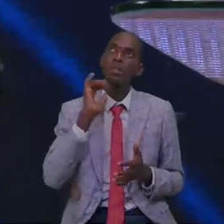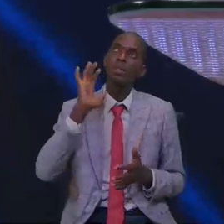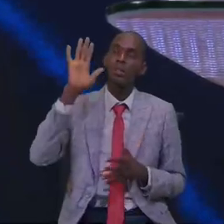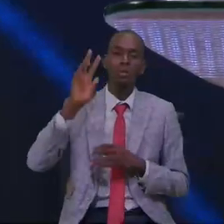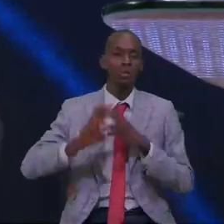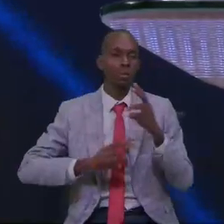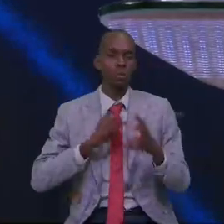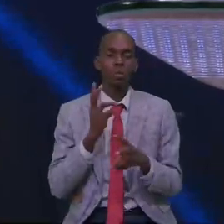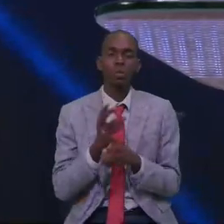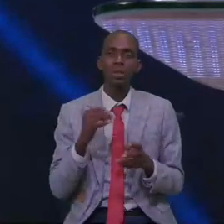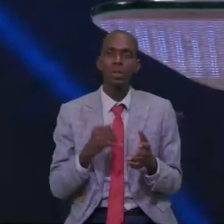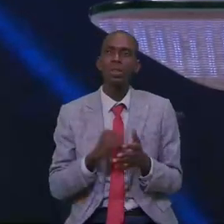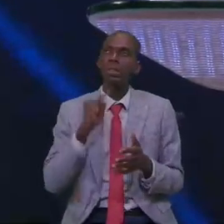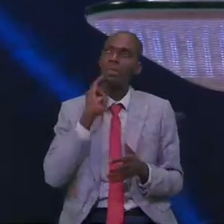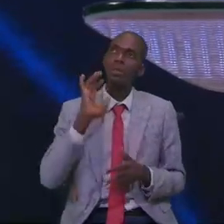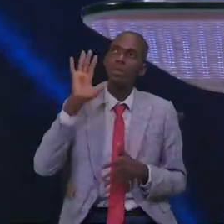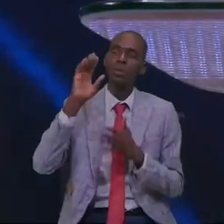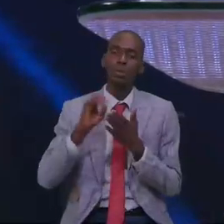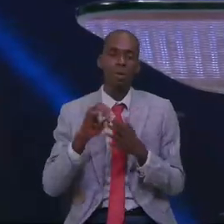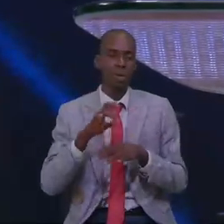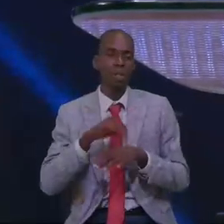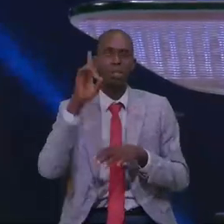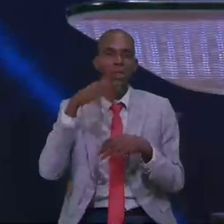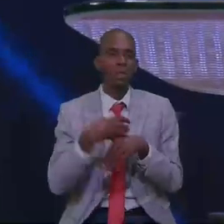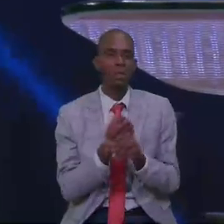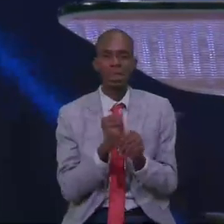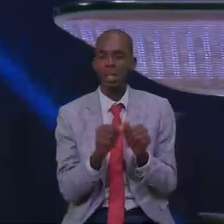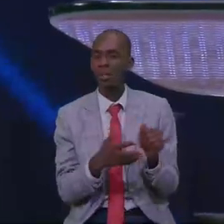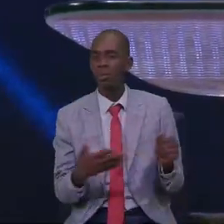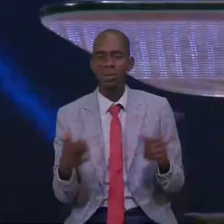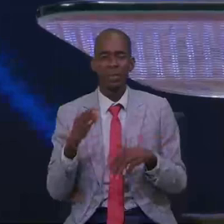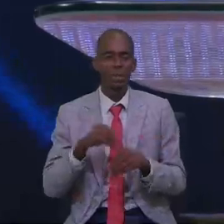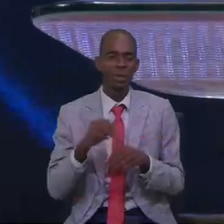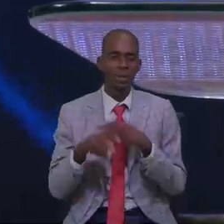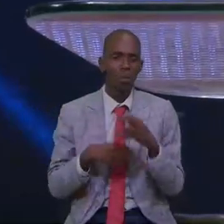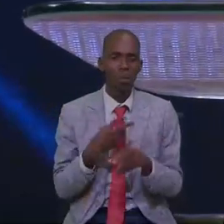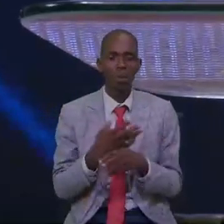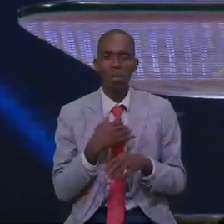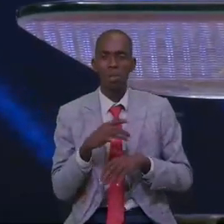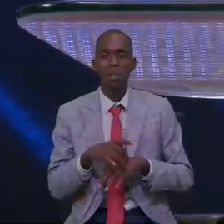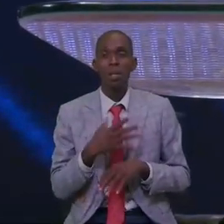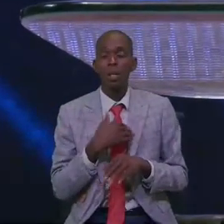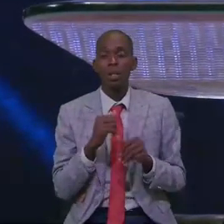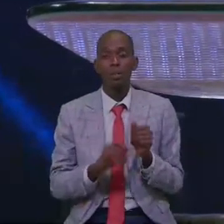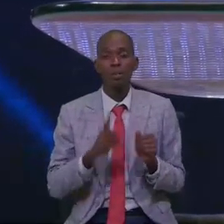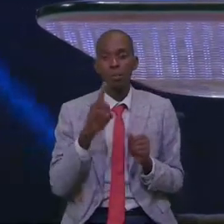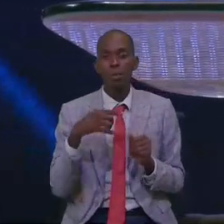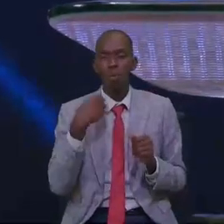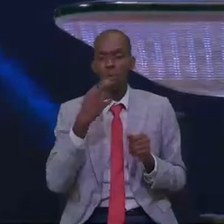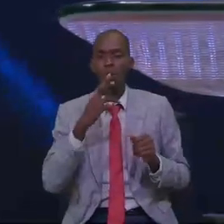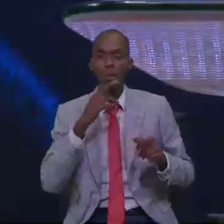la terre, et c'est lui qui a tout créé et tout lui appartient. Les gens qui règnent, qui